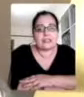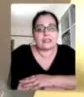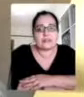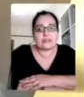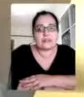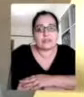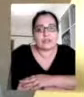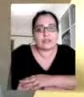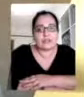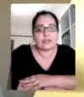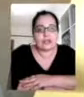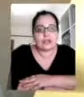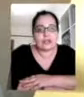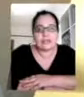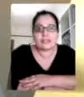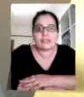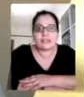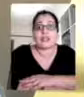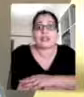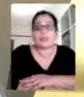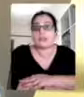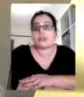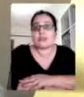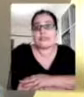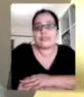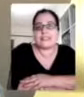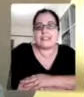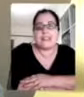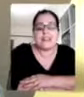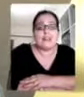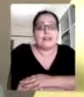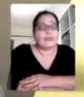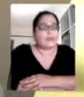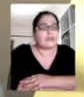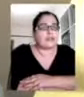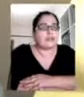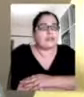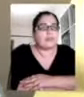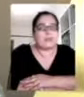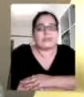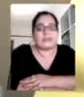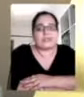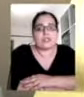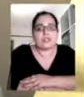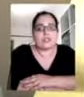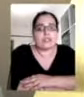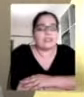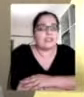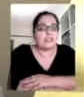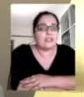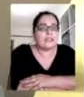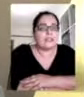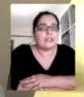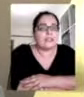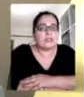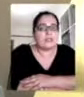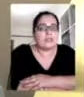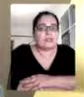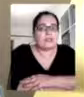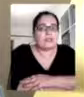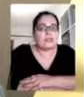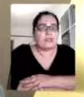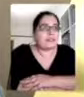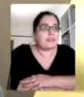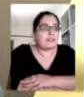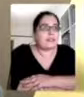Çağrı Bey bir iki gün önce gördüm. Yeni bir tane almış. Hayırlı olsun kendisine. Çok da Aldı. güzel bir model almış. O da burada iyi akşamlar